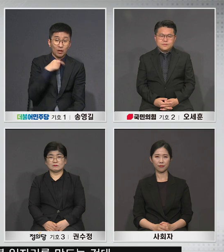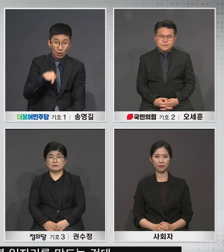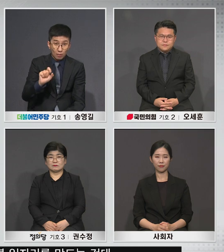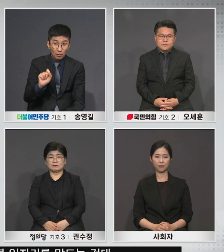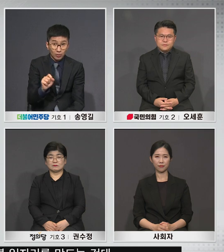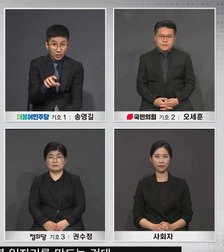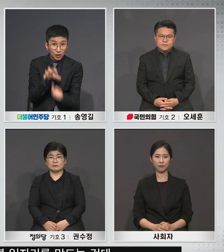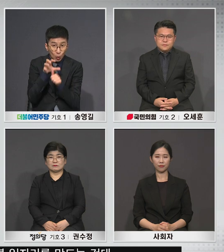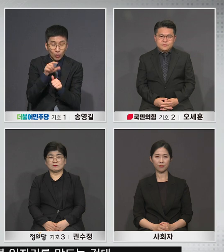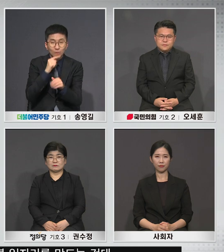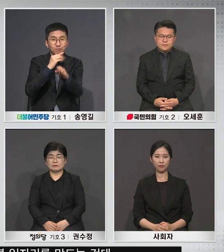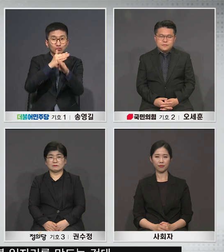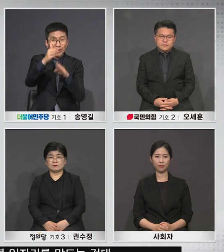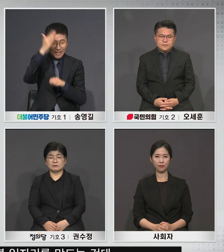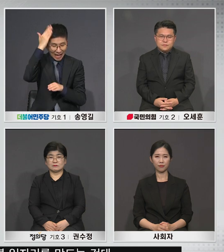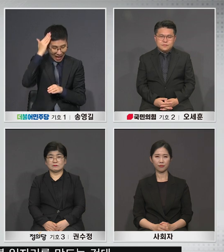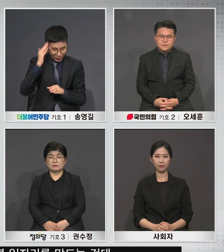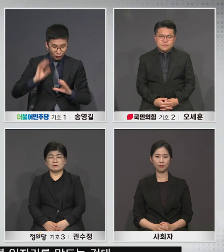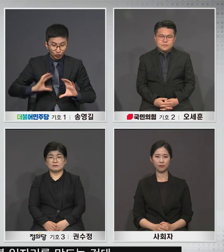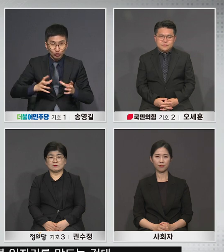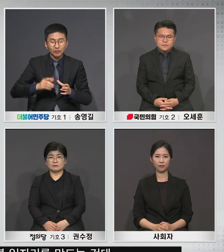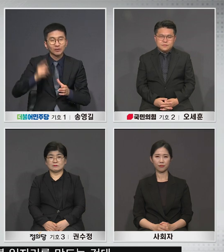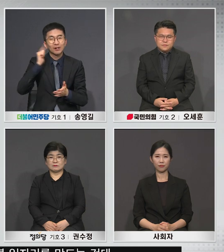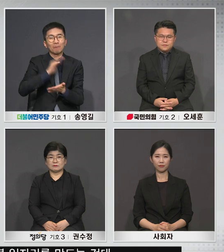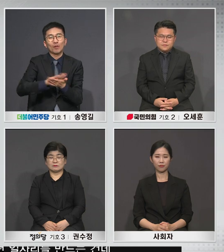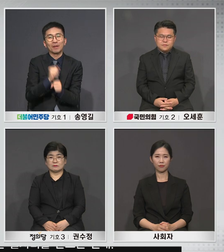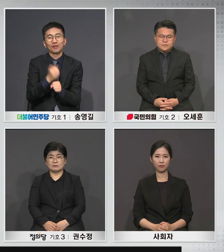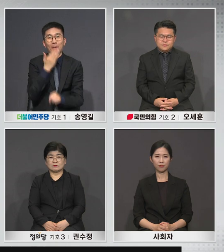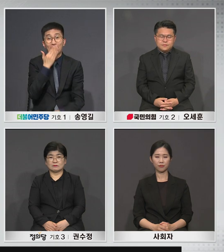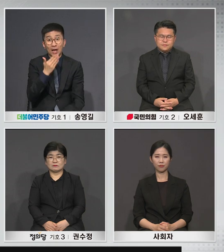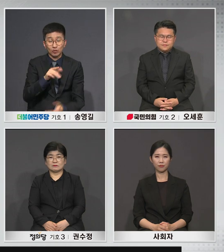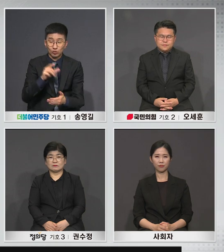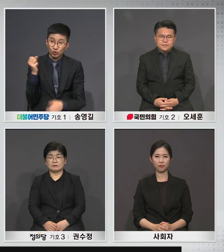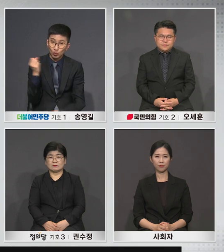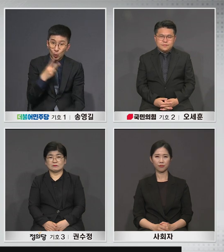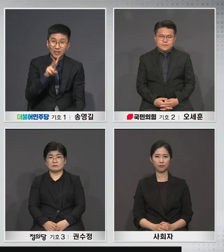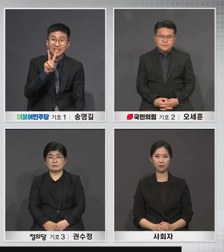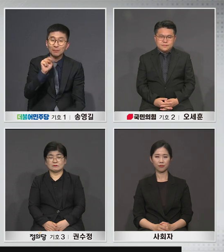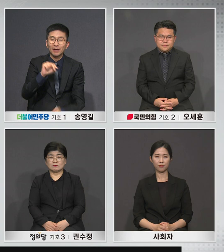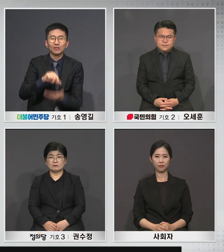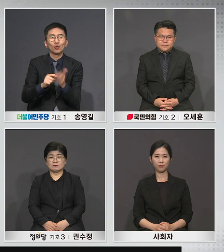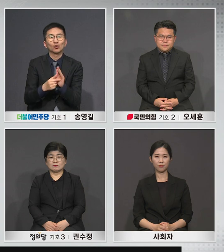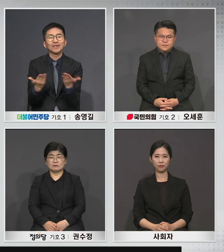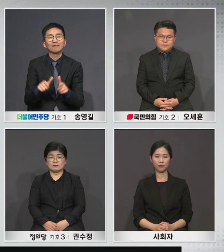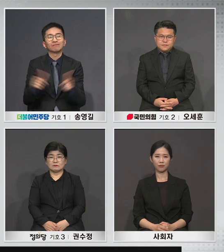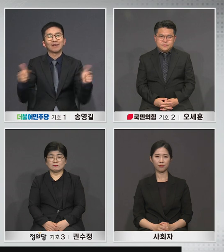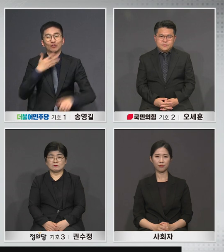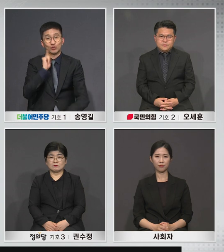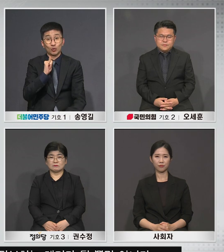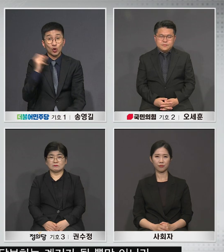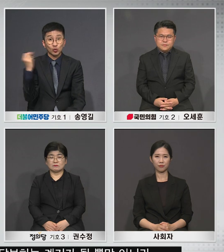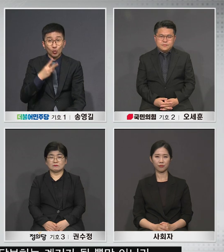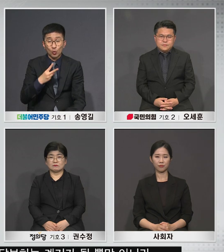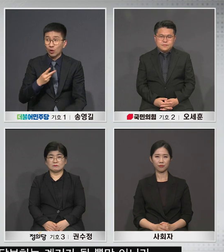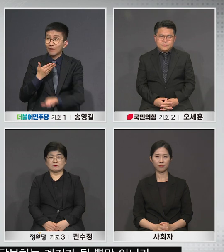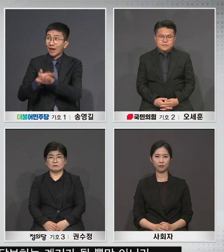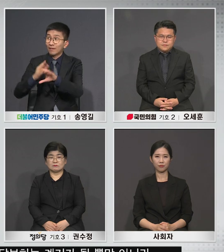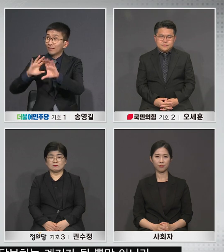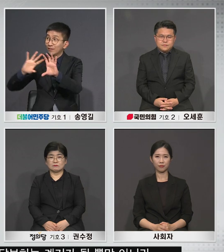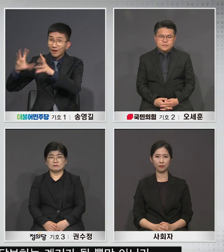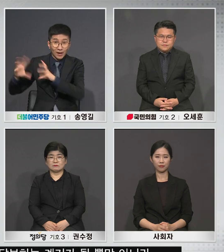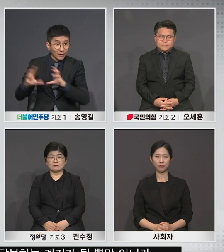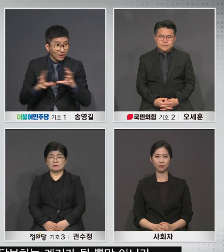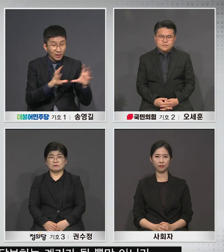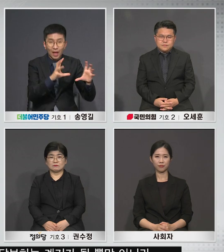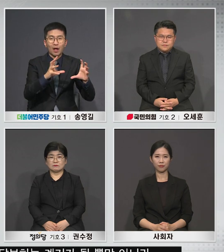뿐만 아니라 2만 개의 국제관계의 일자리가 만들어지게 됩니다. 이와 관련된 수많은 국제회의가 열립니다. 제네바는 1년에